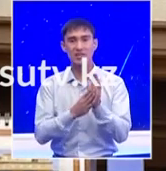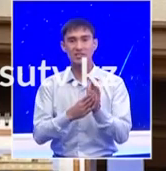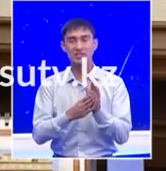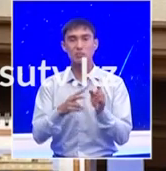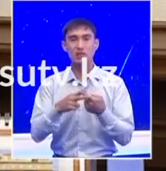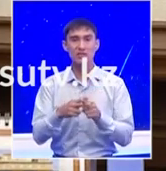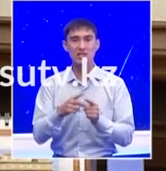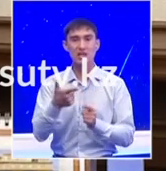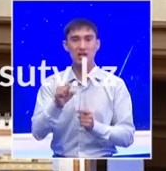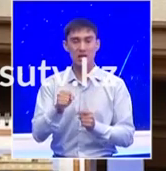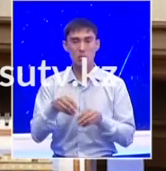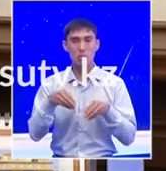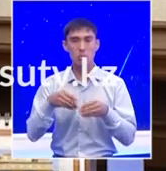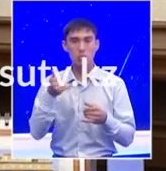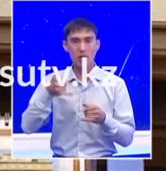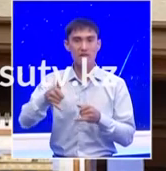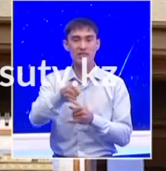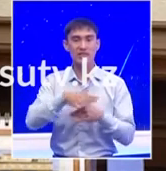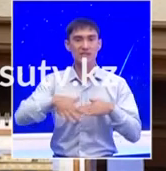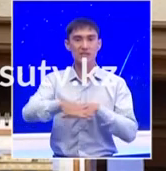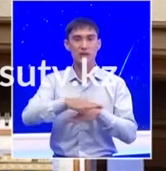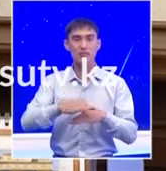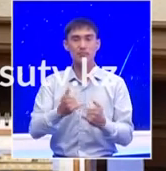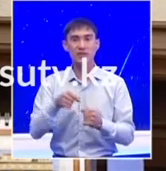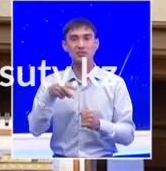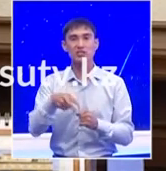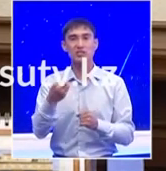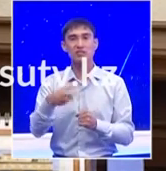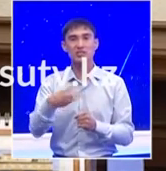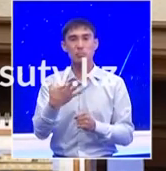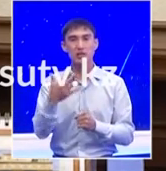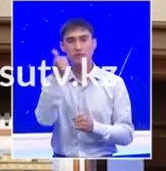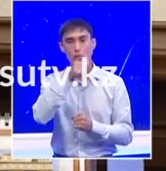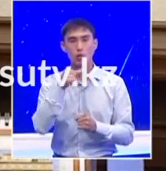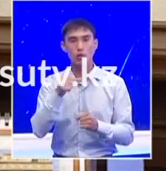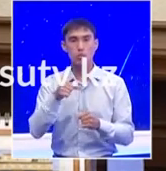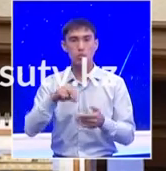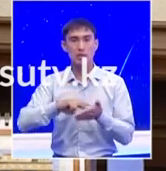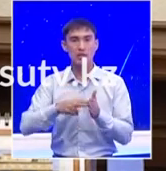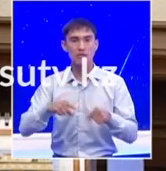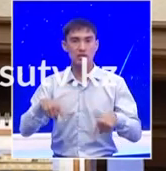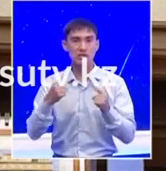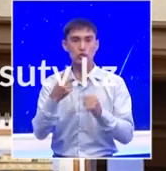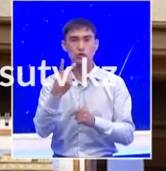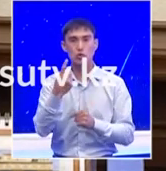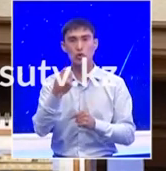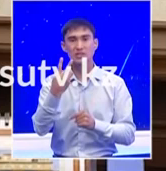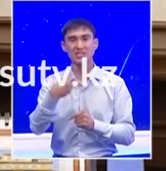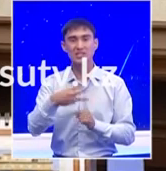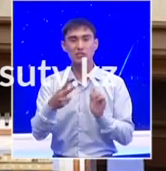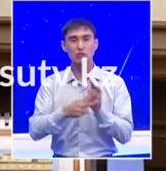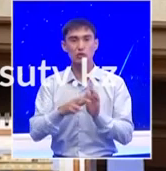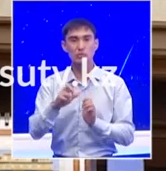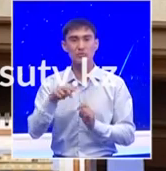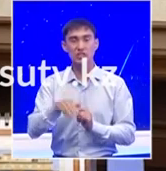тысяч гектаров поливных земель. В целом, до 2025 года по области планируем восстановить порядка 138 тысяч